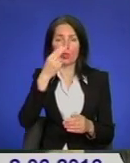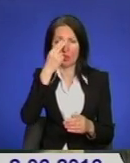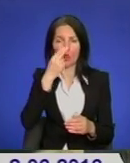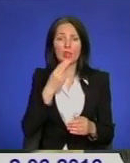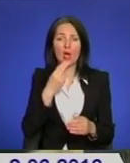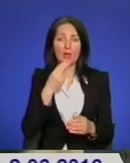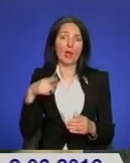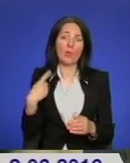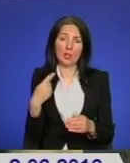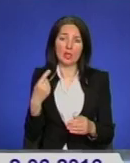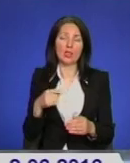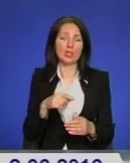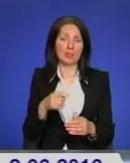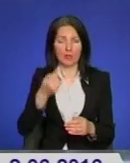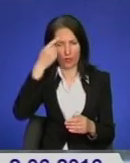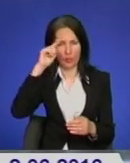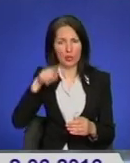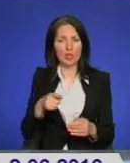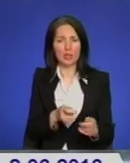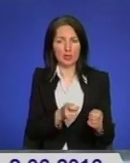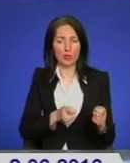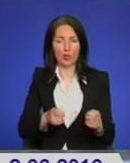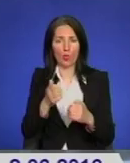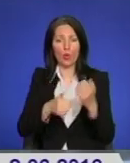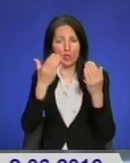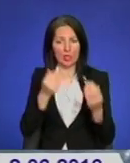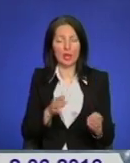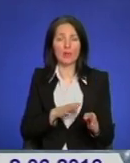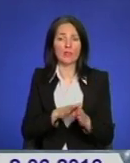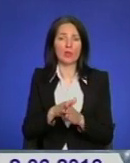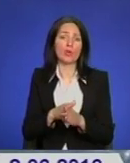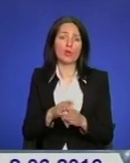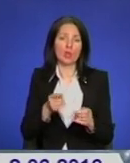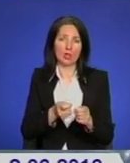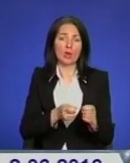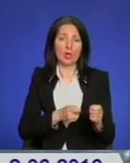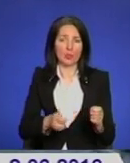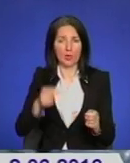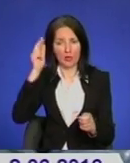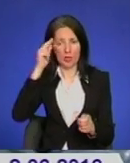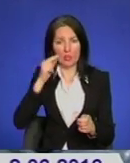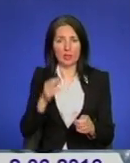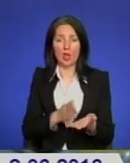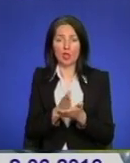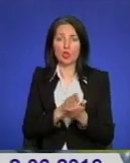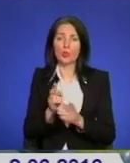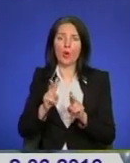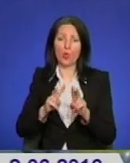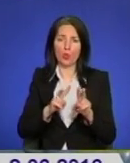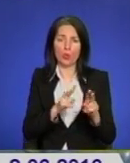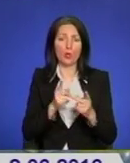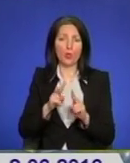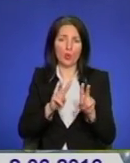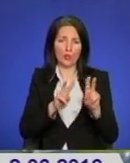склад батальйону виконує завдання зі зброєю. Це служба з конвоювання, де перевозиться спецконтингент. Служба з